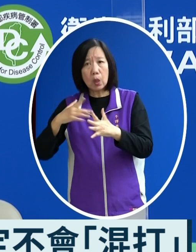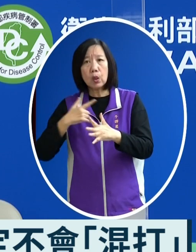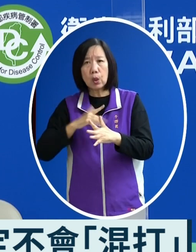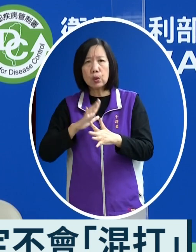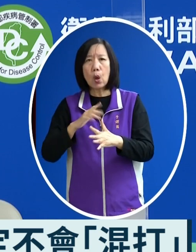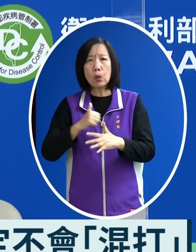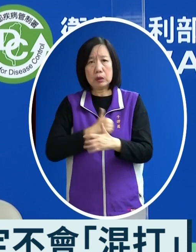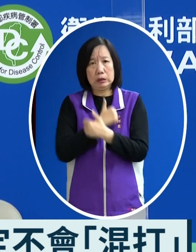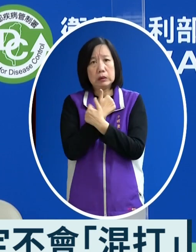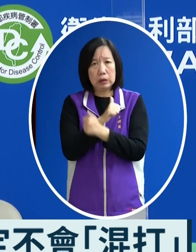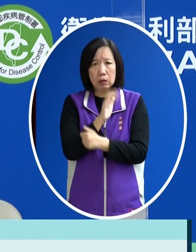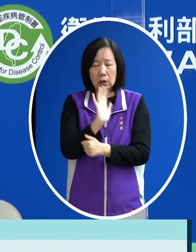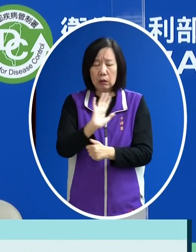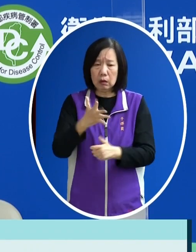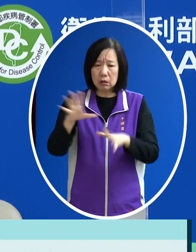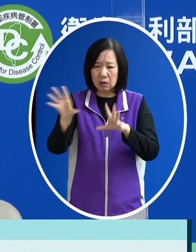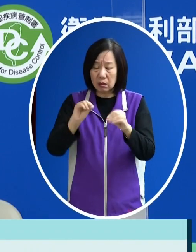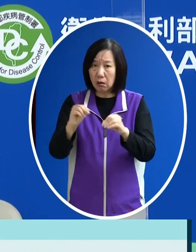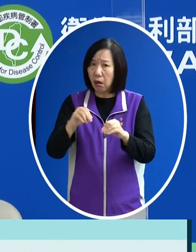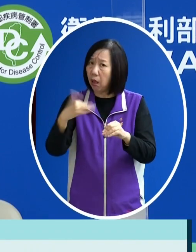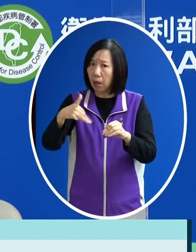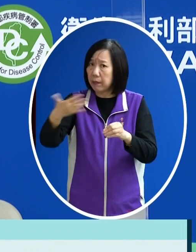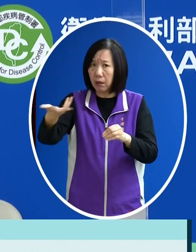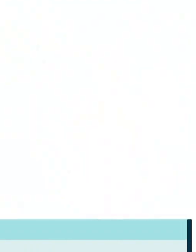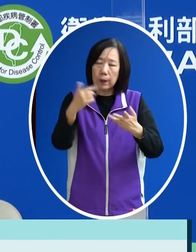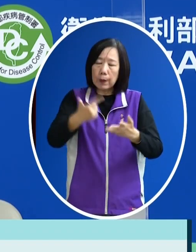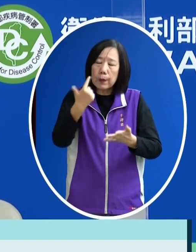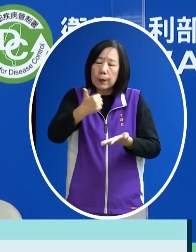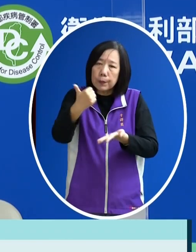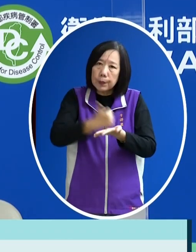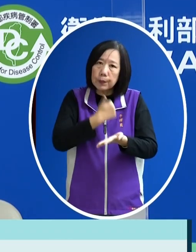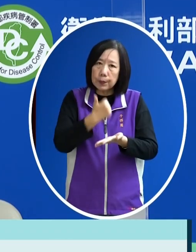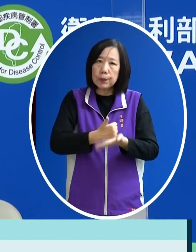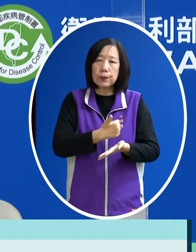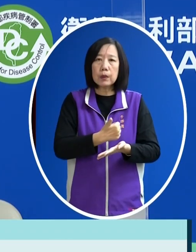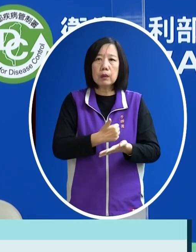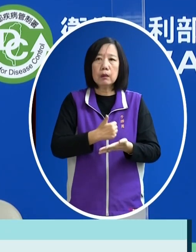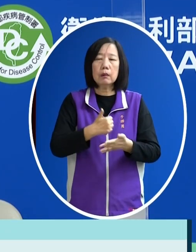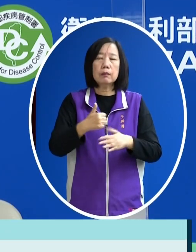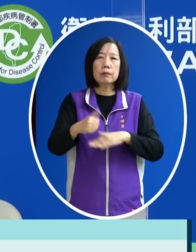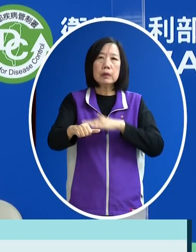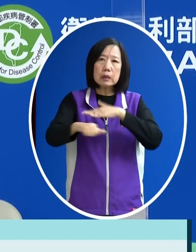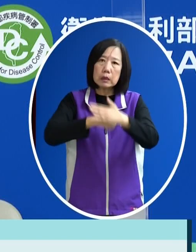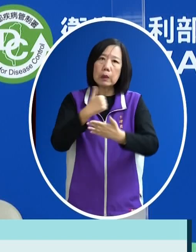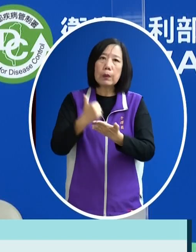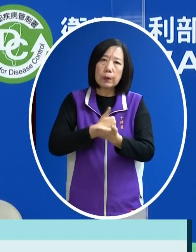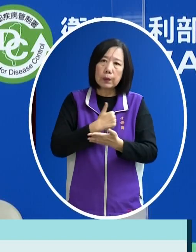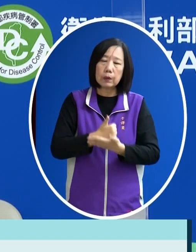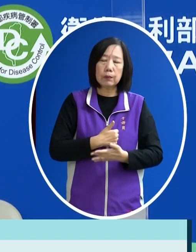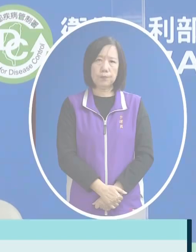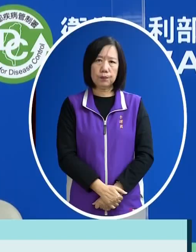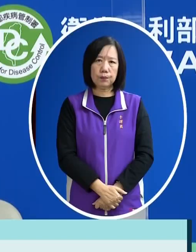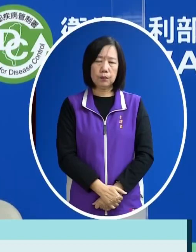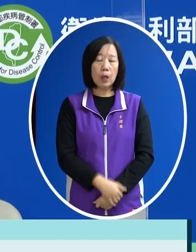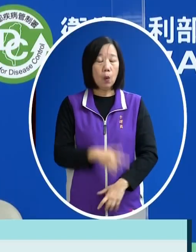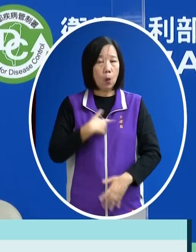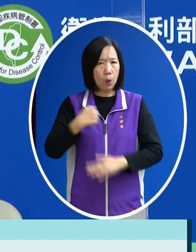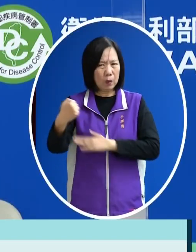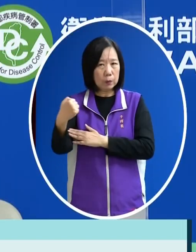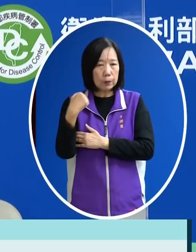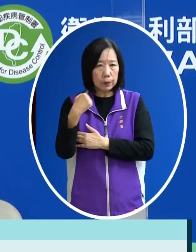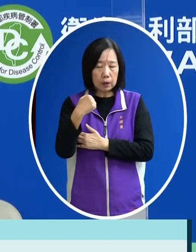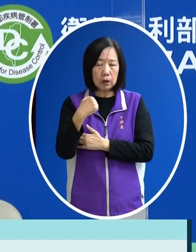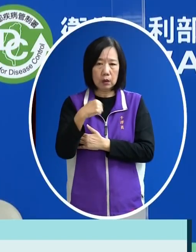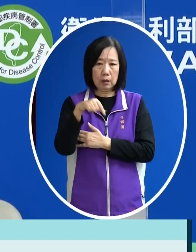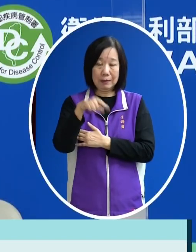做了，不过现在还没有资料可以证明可以这样做。因为目前有两个管道，一个是 COVAX， 另外一个是 AZ， 会尽力